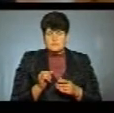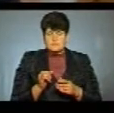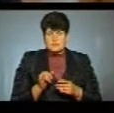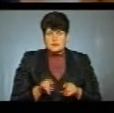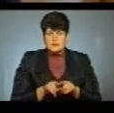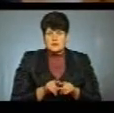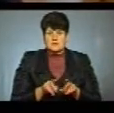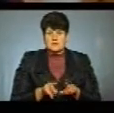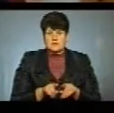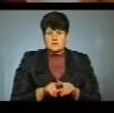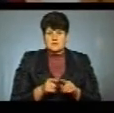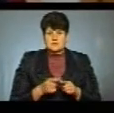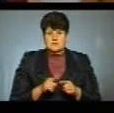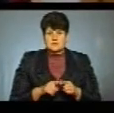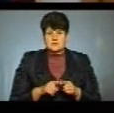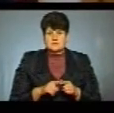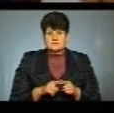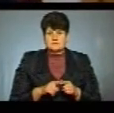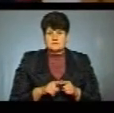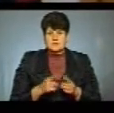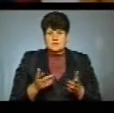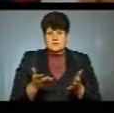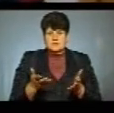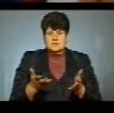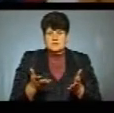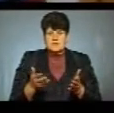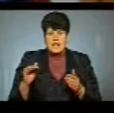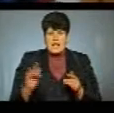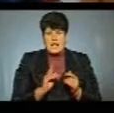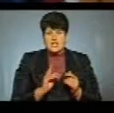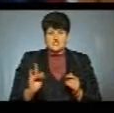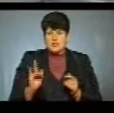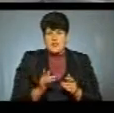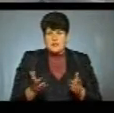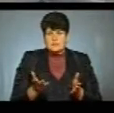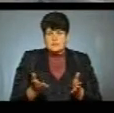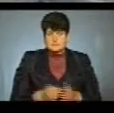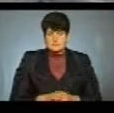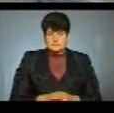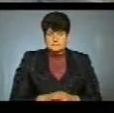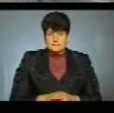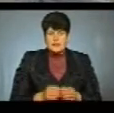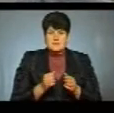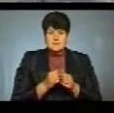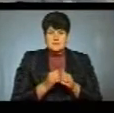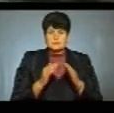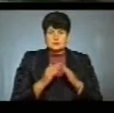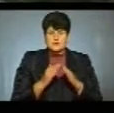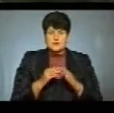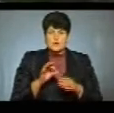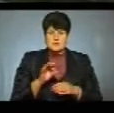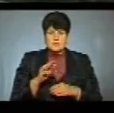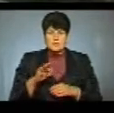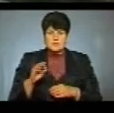під якимось таким, щоб я знаю, під якимись качелями чи що. Повз будинок Оксани Мутики